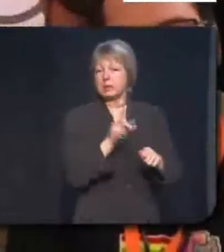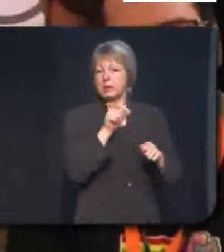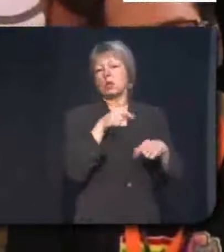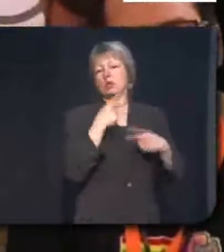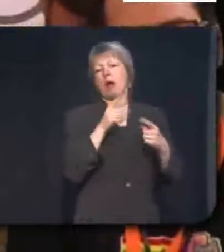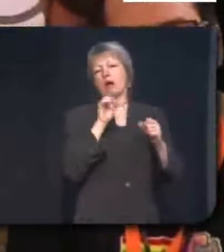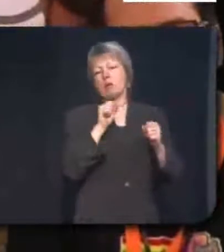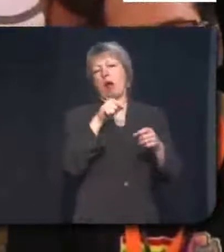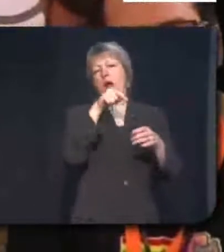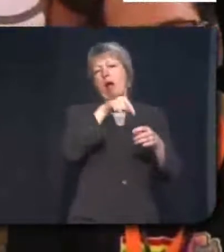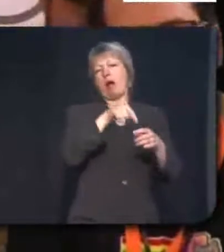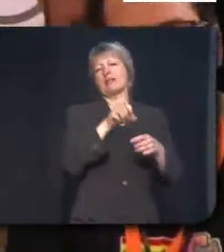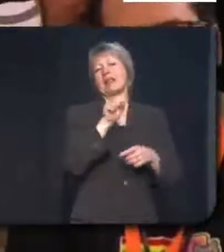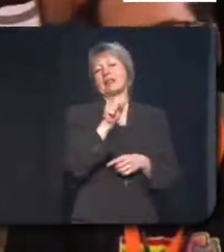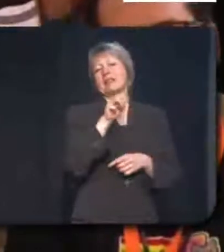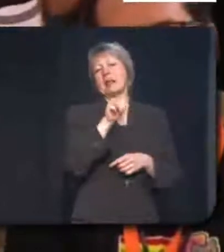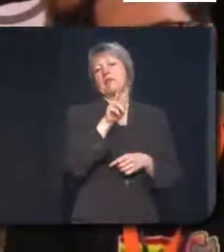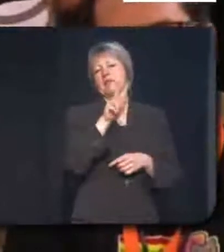ratifizieren